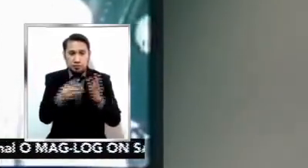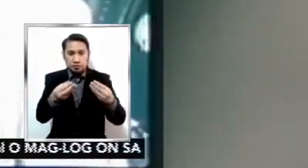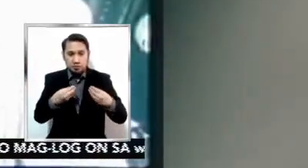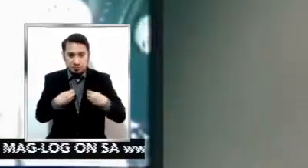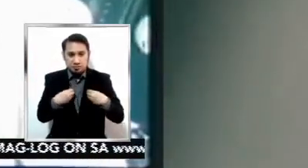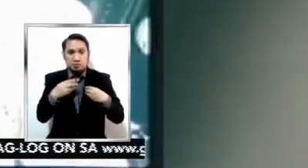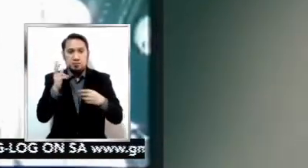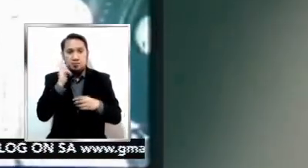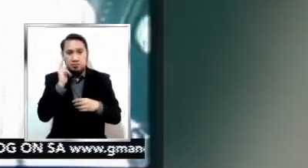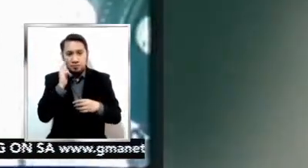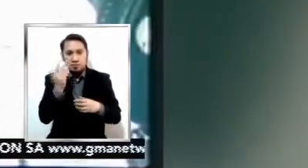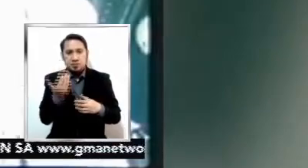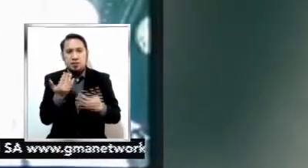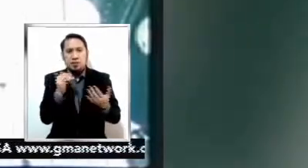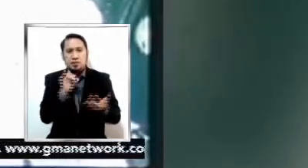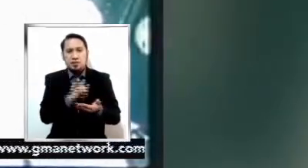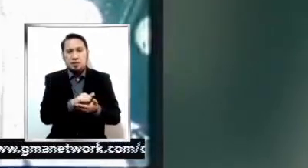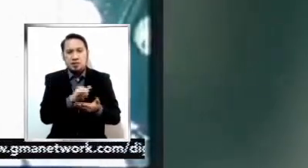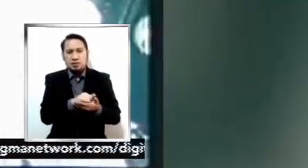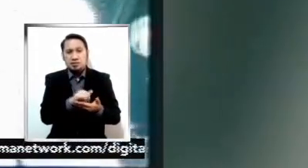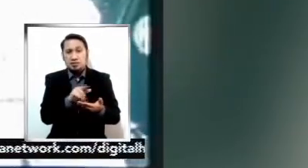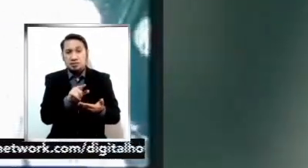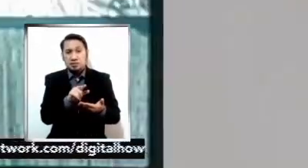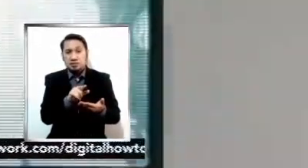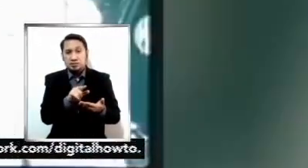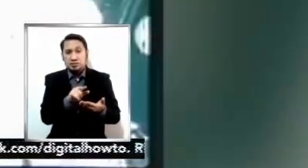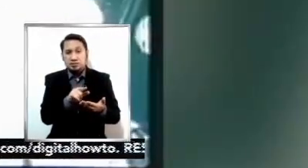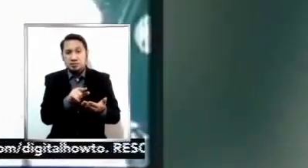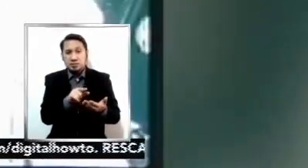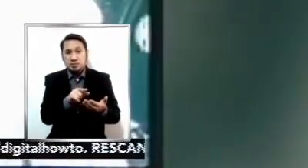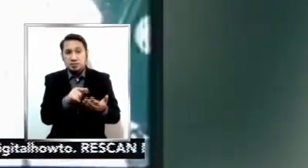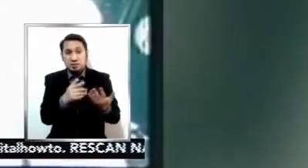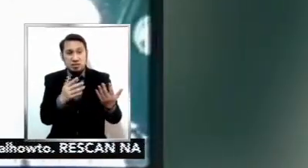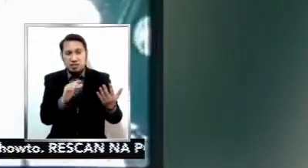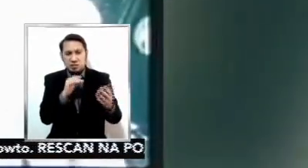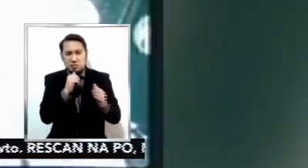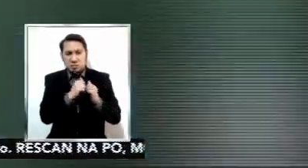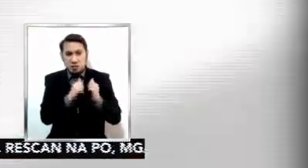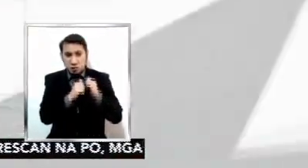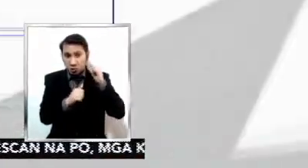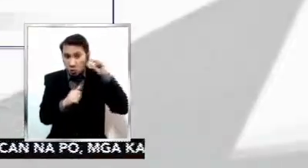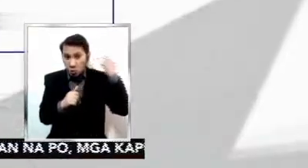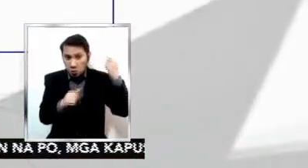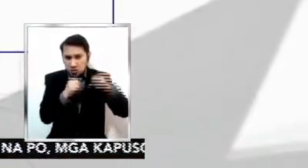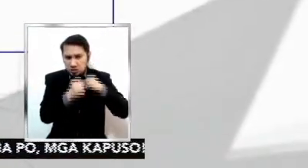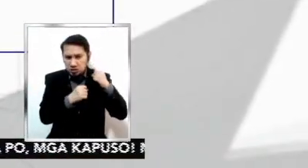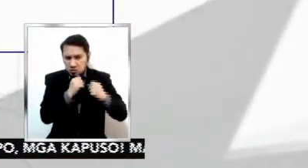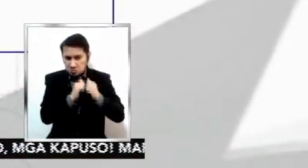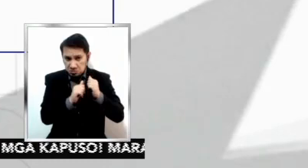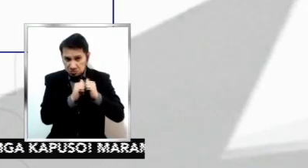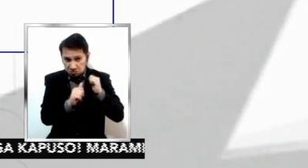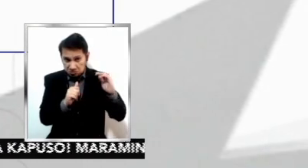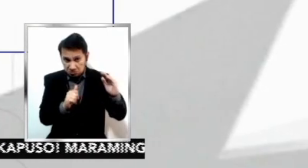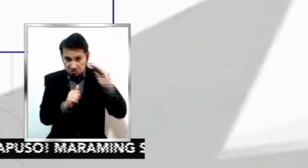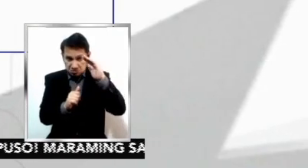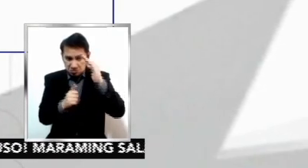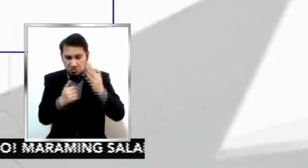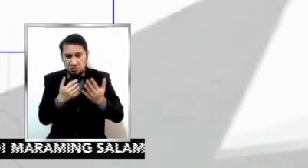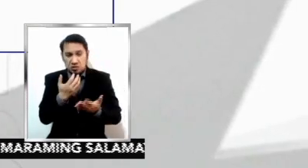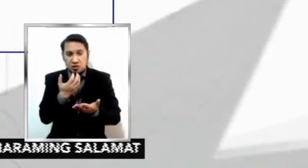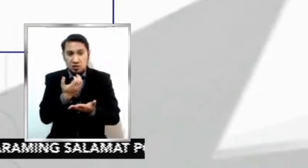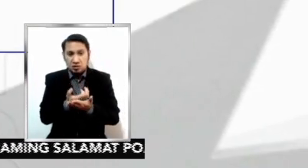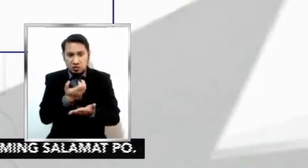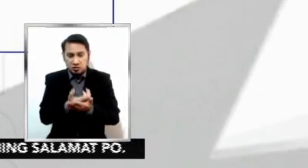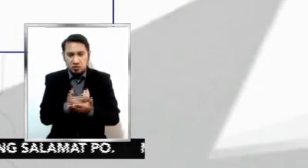numero, hindi golden years ang ekonomiya ng Pilipinas nung rehimen ni Marcos. 42% o halos kalahati